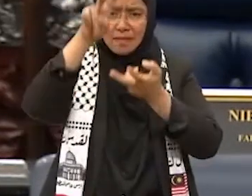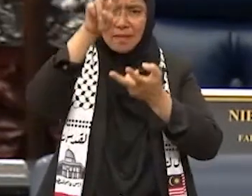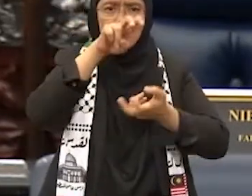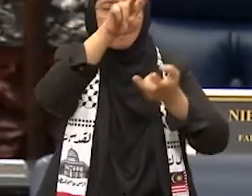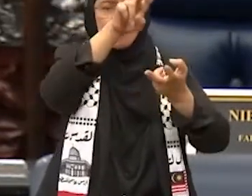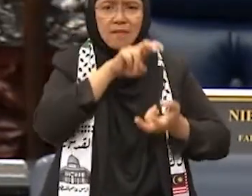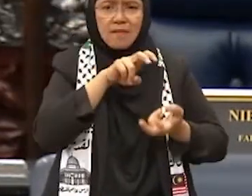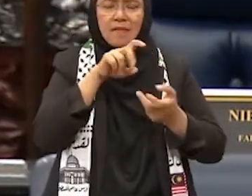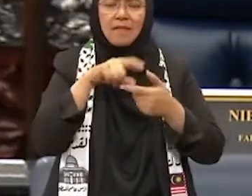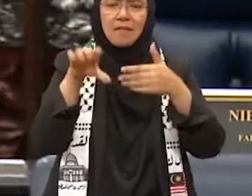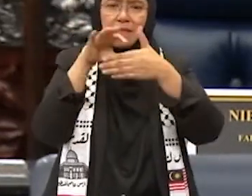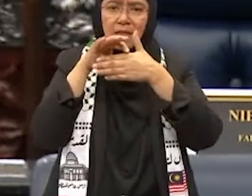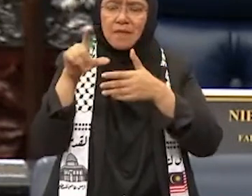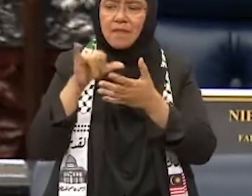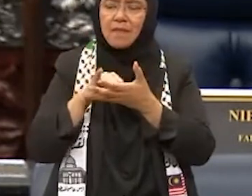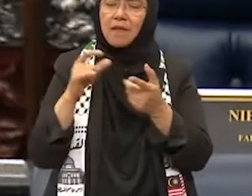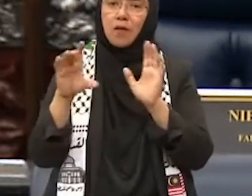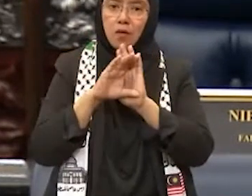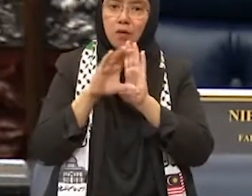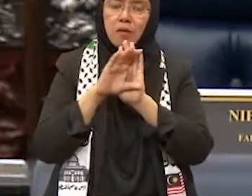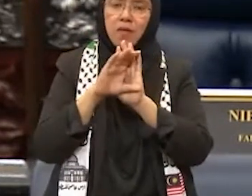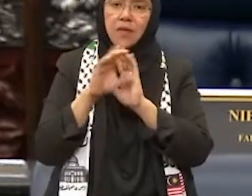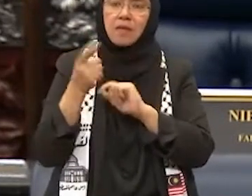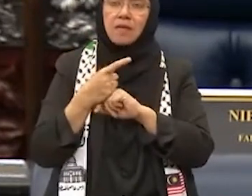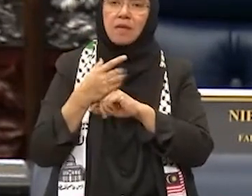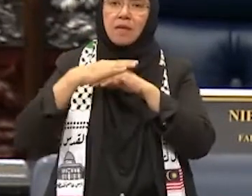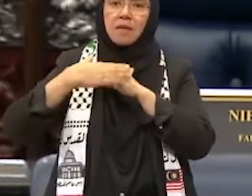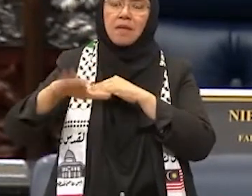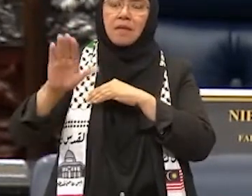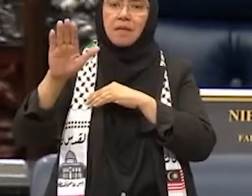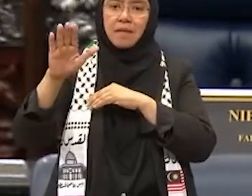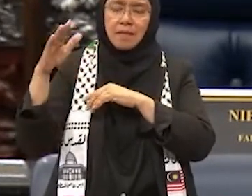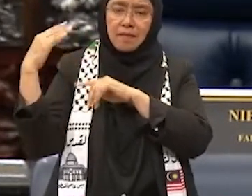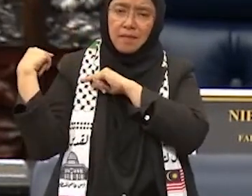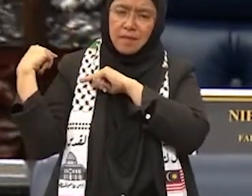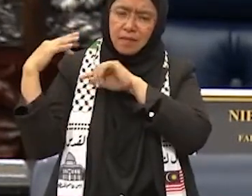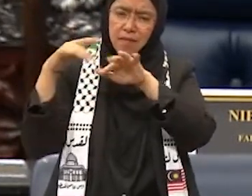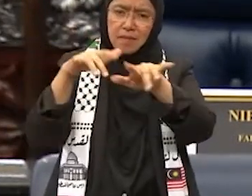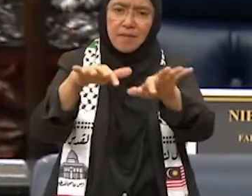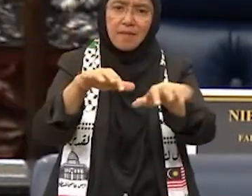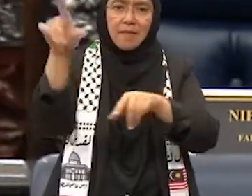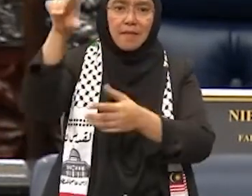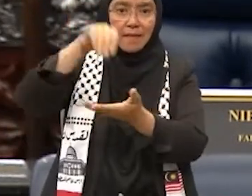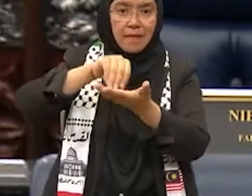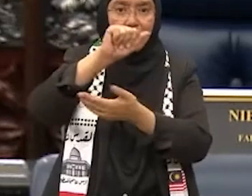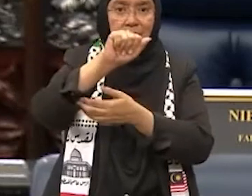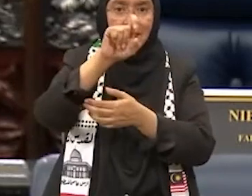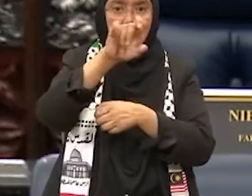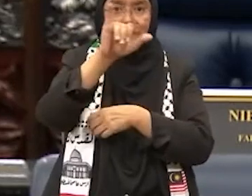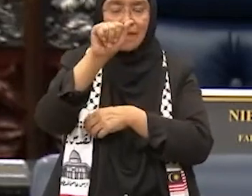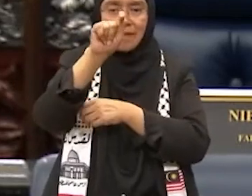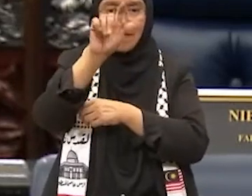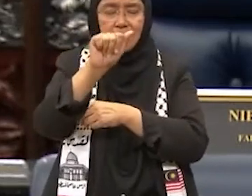sewaktu himpunan selepas himpunan di asiata Malaysia bersama Palestin satu kandungan